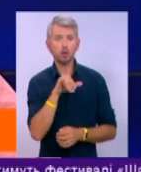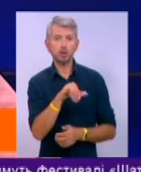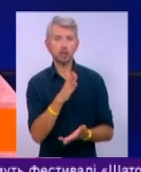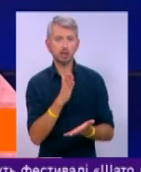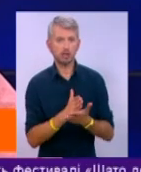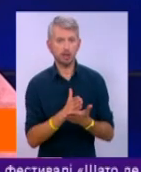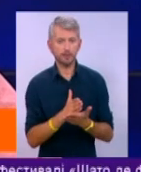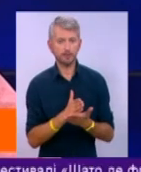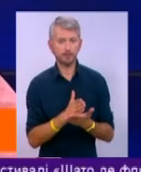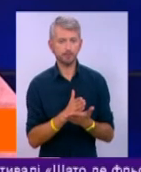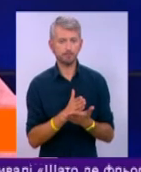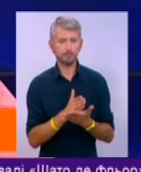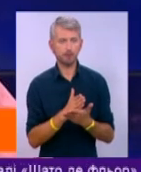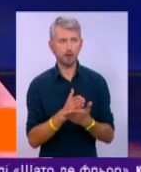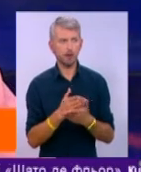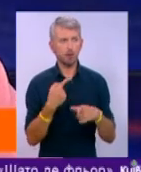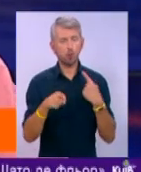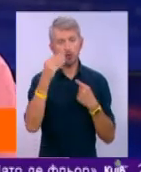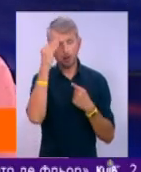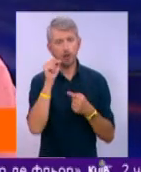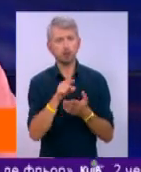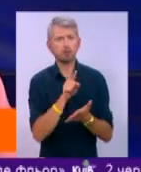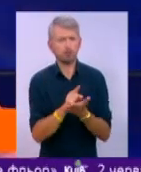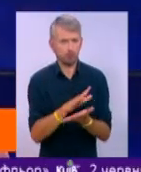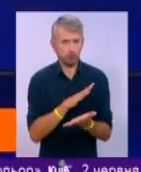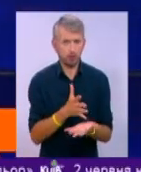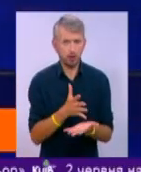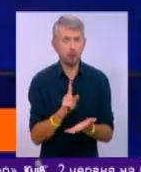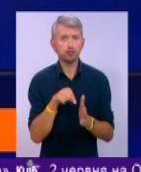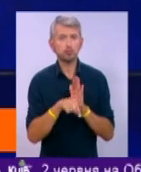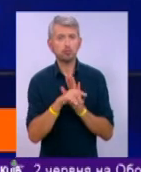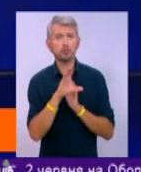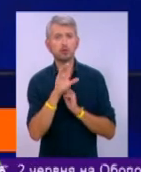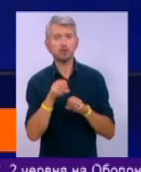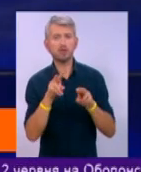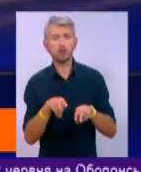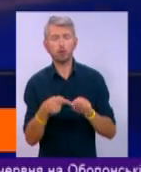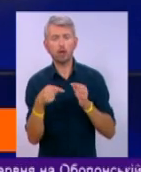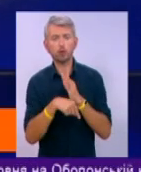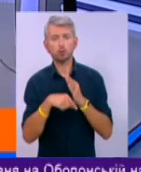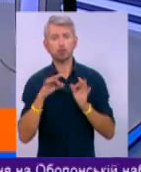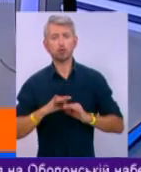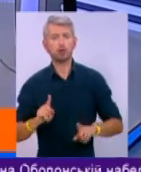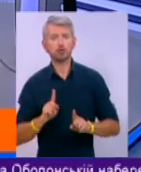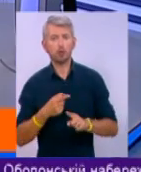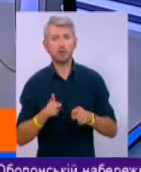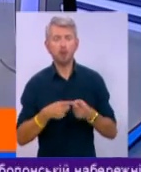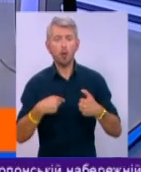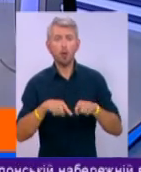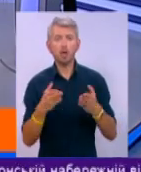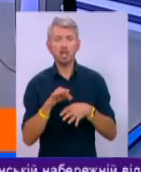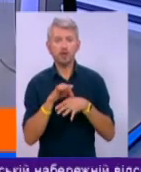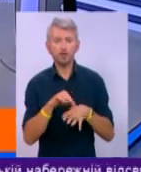є, знаєте, протиріччя, а вони обов'язково мусять бути, тому що що таке спеціалізована антикорупційна прокуратура? Це орган, котрий